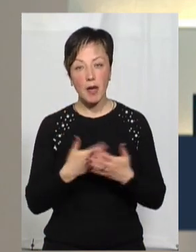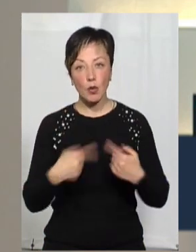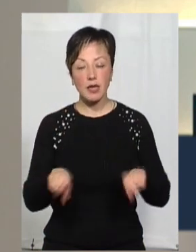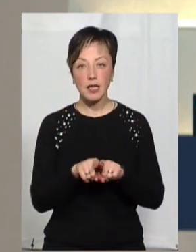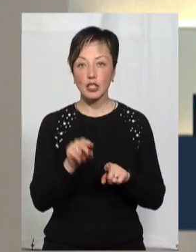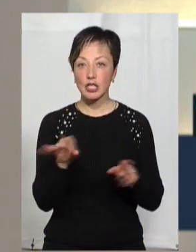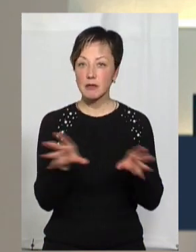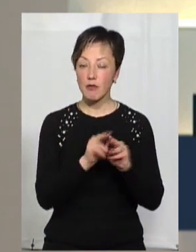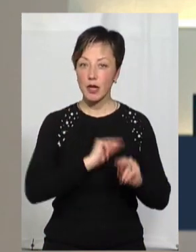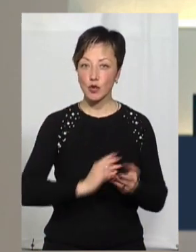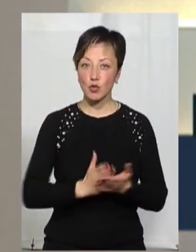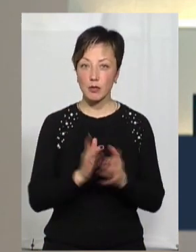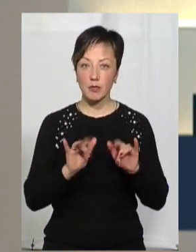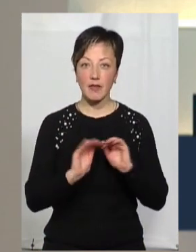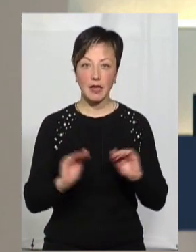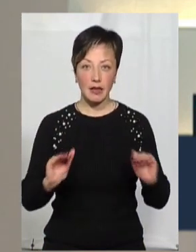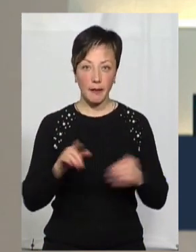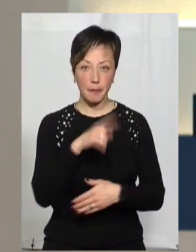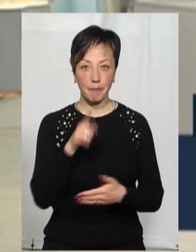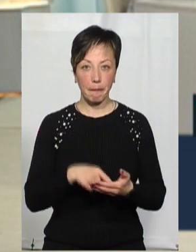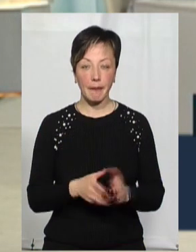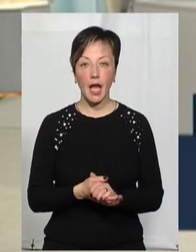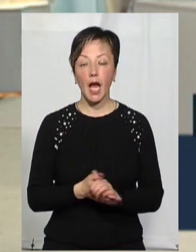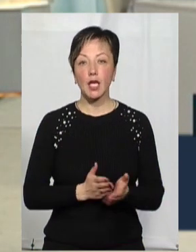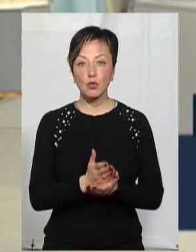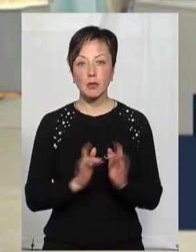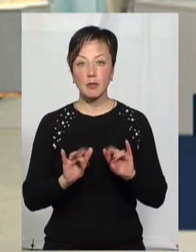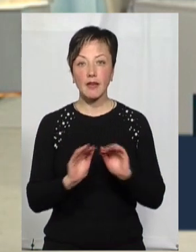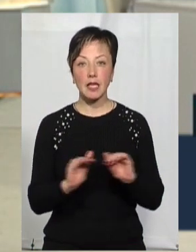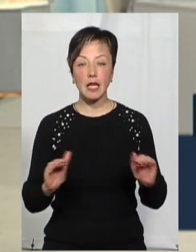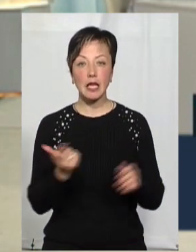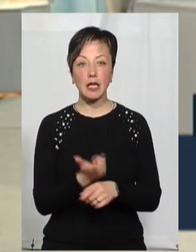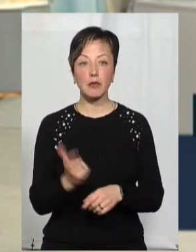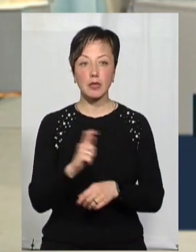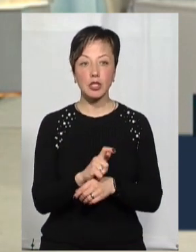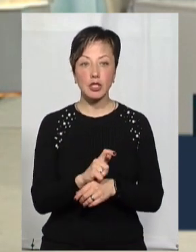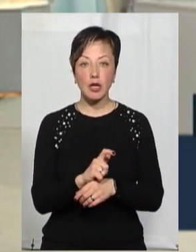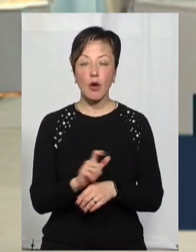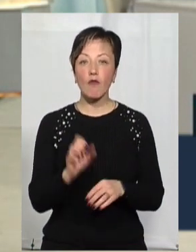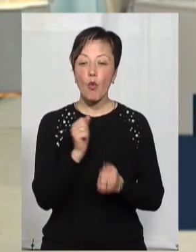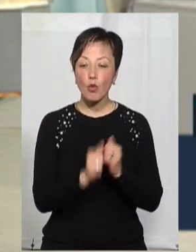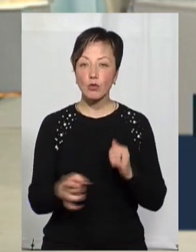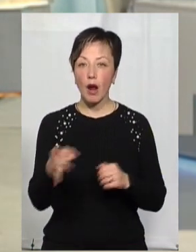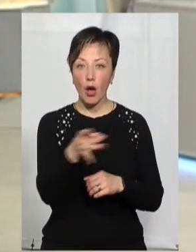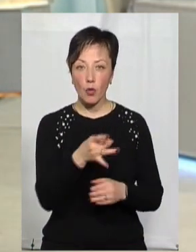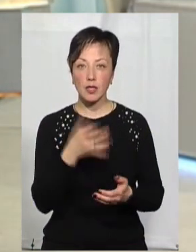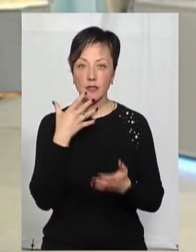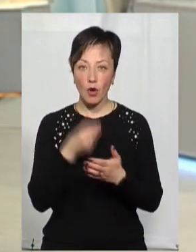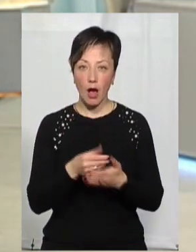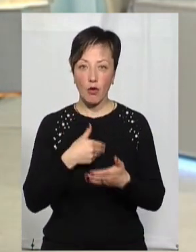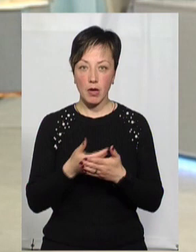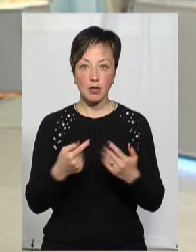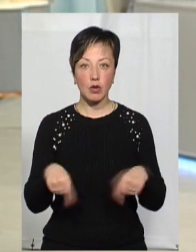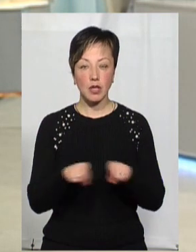організації, і чи співпрацює служба у справах дітей? Служба у справах дітей найбільше, ну, в кожному районі є своя